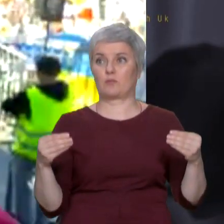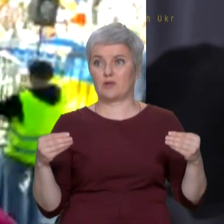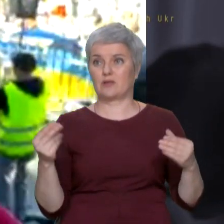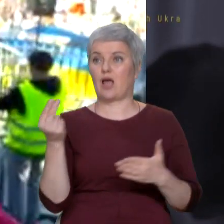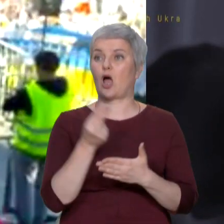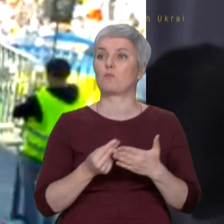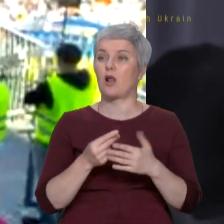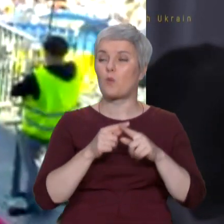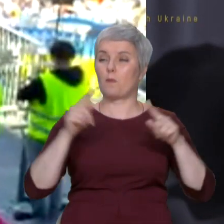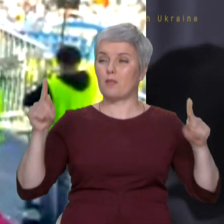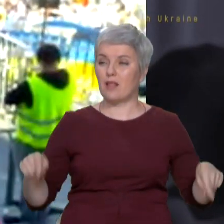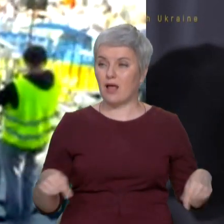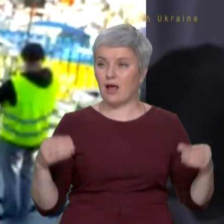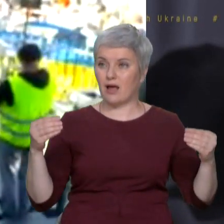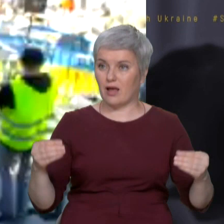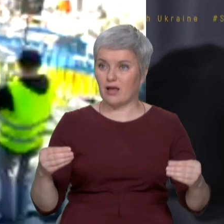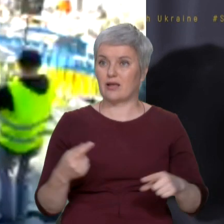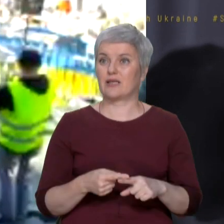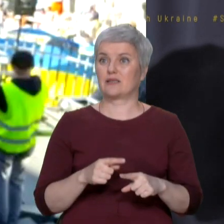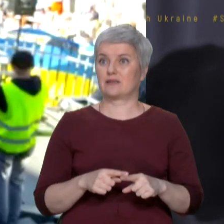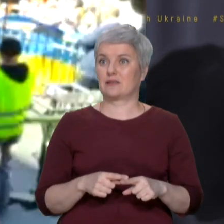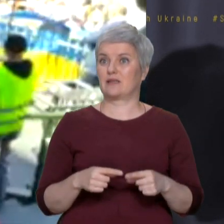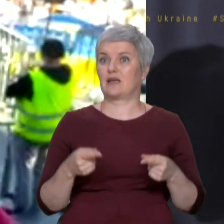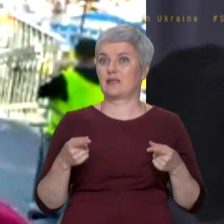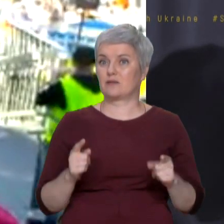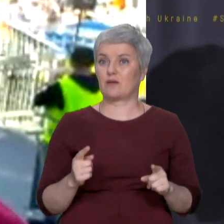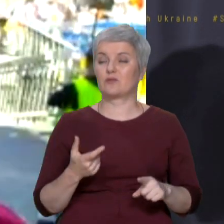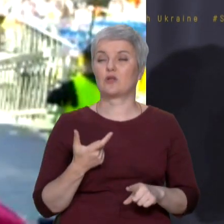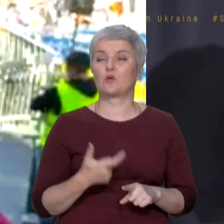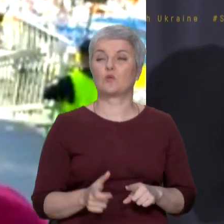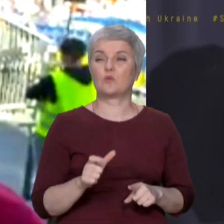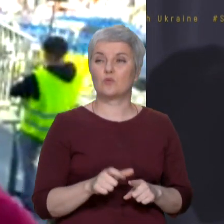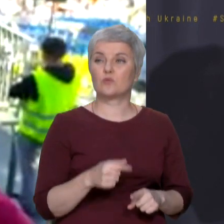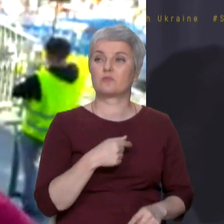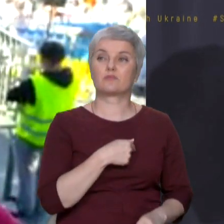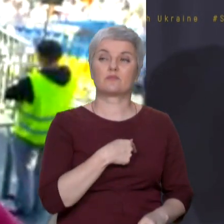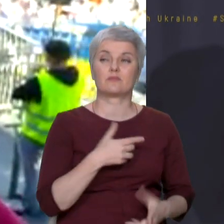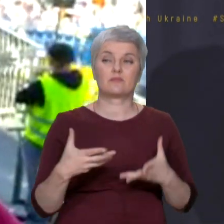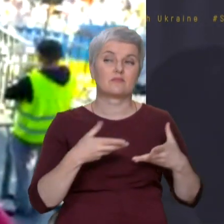малюють плакати, і це, ну, це справді дуже, дуже зворушливо,